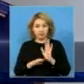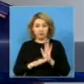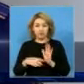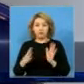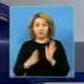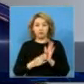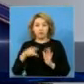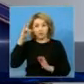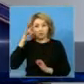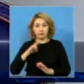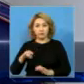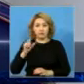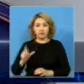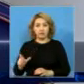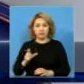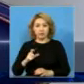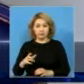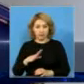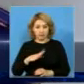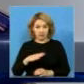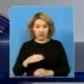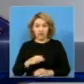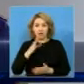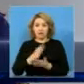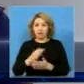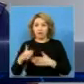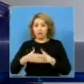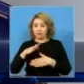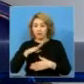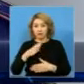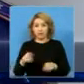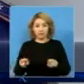9 Қазақстан Республикасының азаматтары да әкімшілік жауапкершілікке тартылды.